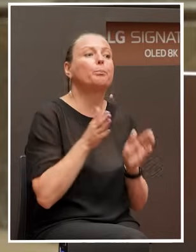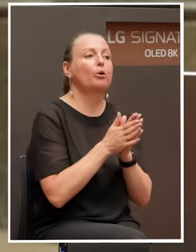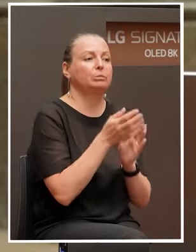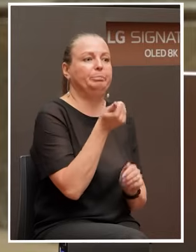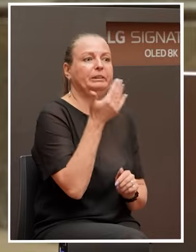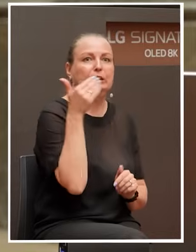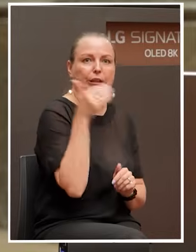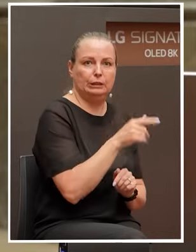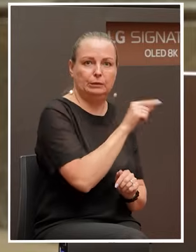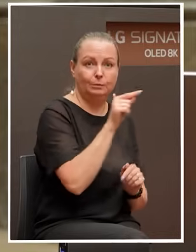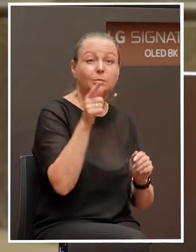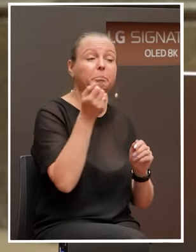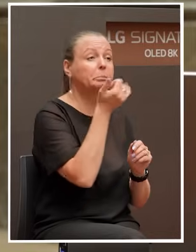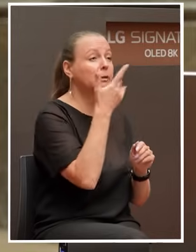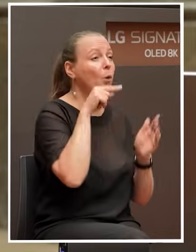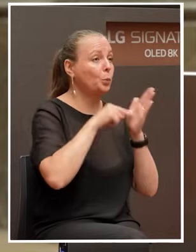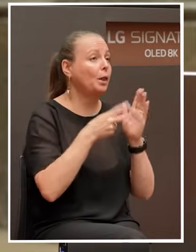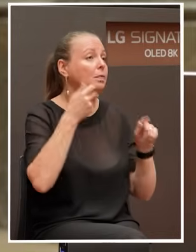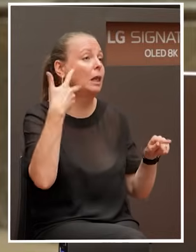Ну, помножьте 30 на 15 тысяч.